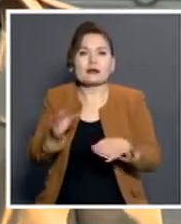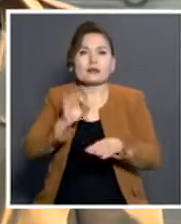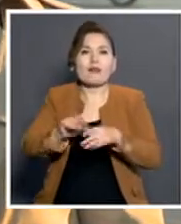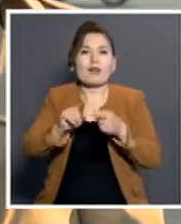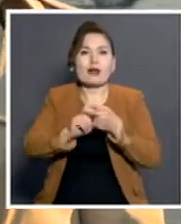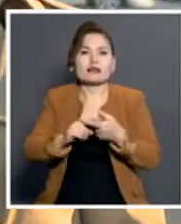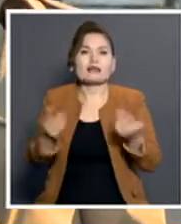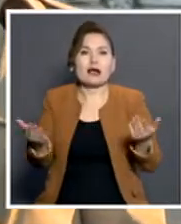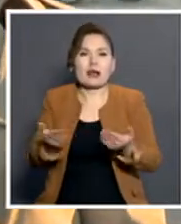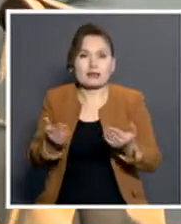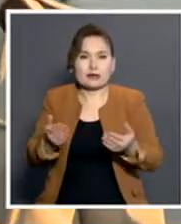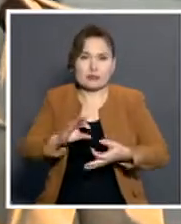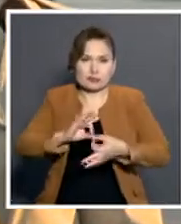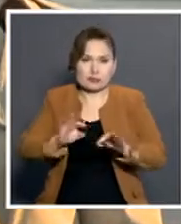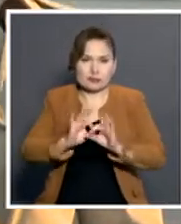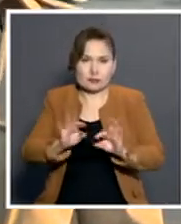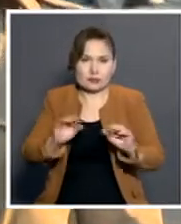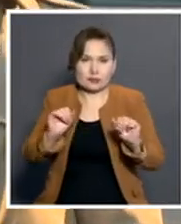қандай?